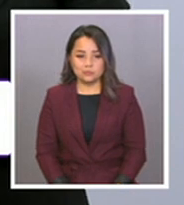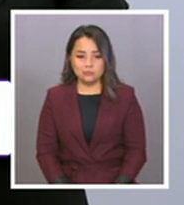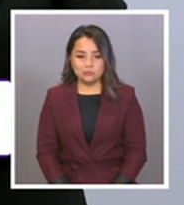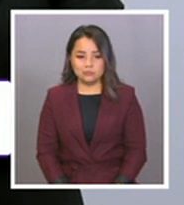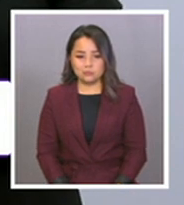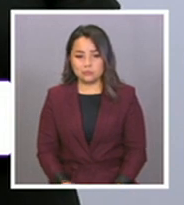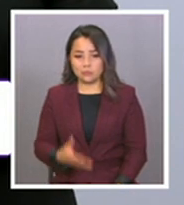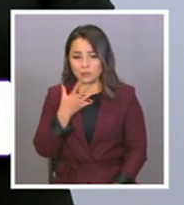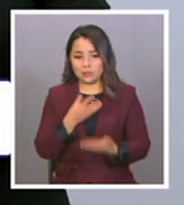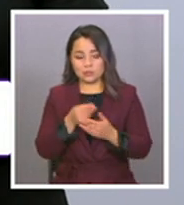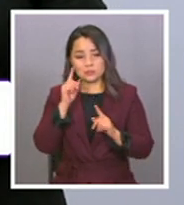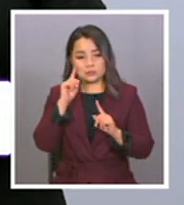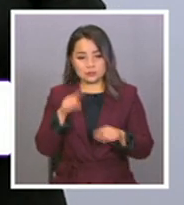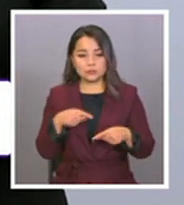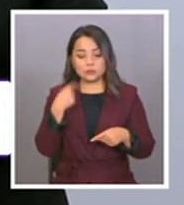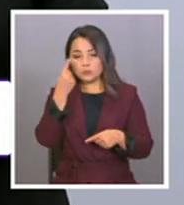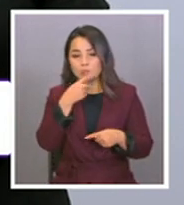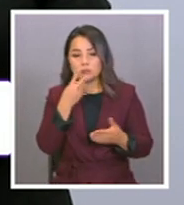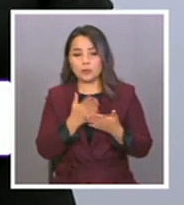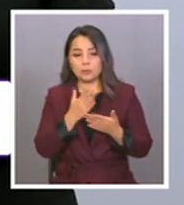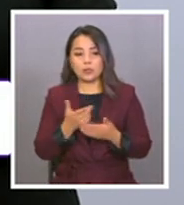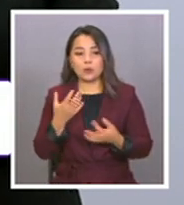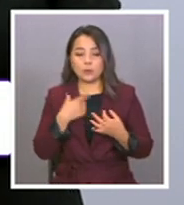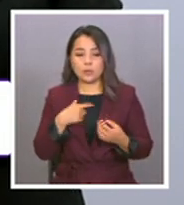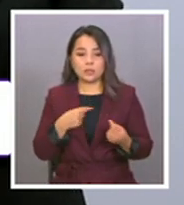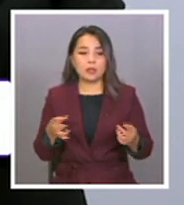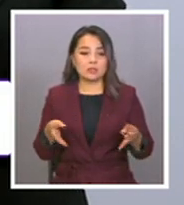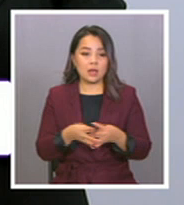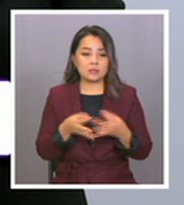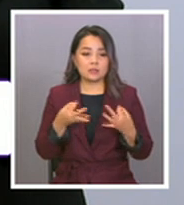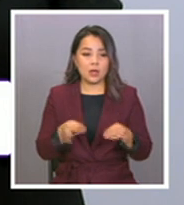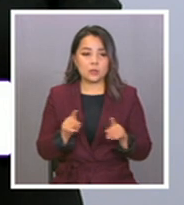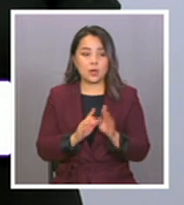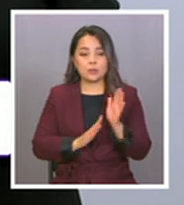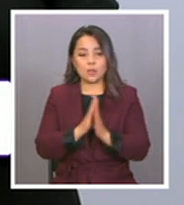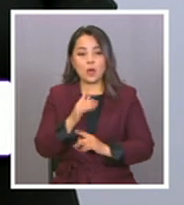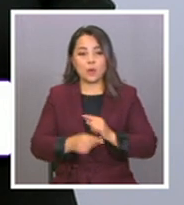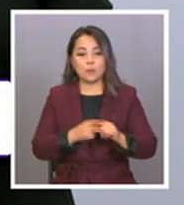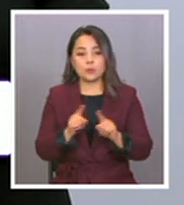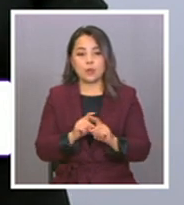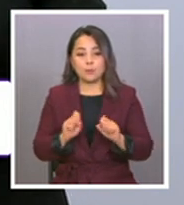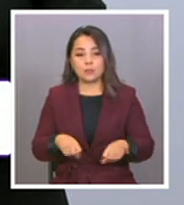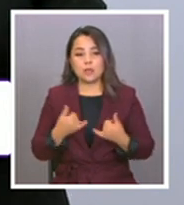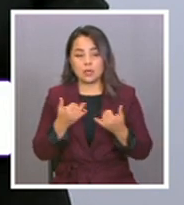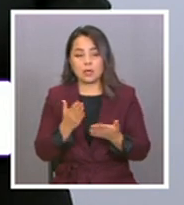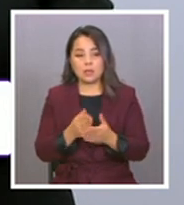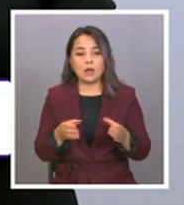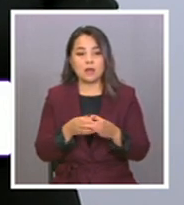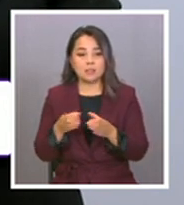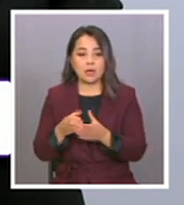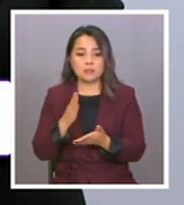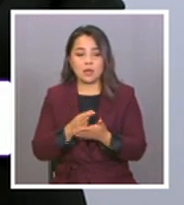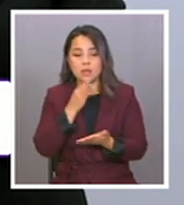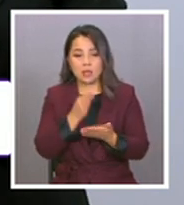Өздеріңіз білетіндей, түр дегеніміз өзара еркін шағылысып, өсімтал ұрпақ бере алатын ағзалардың тобы.